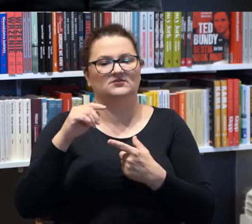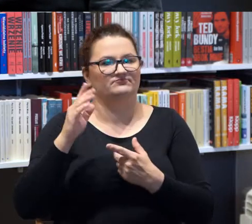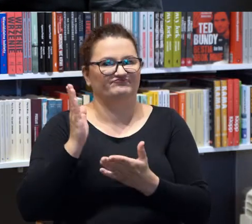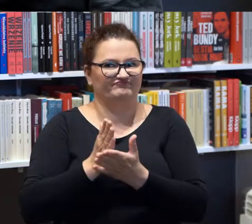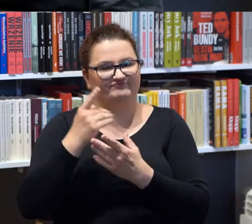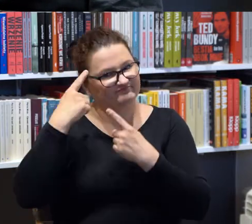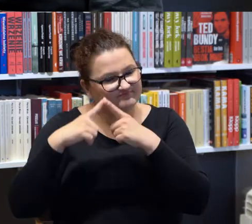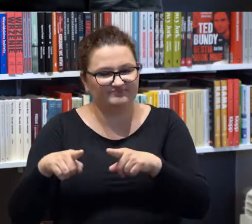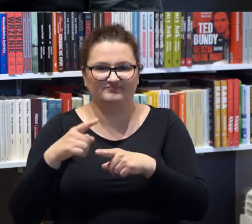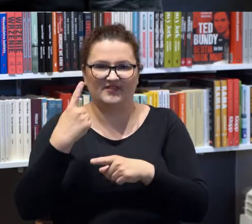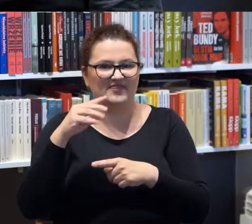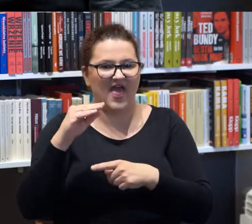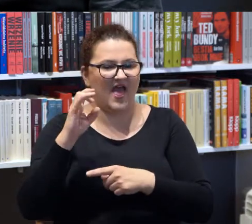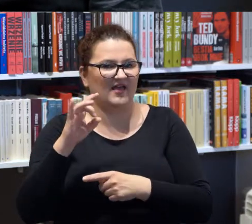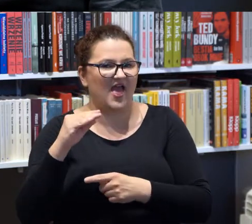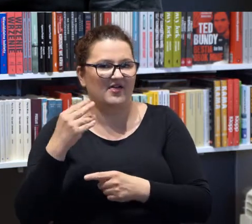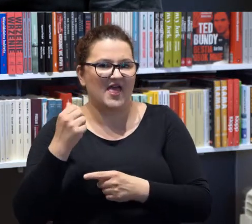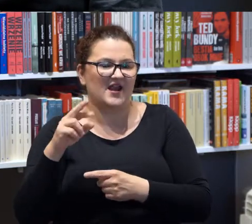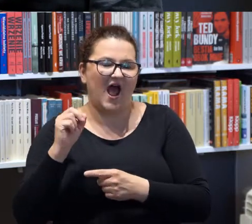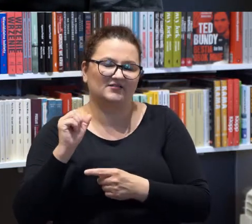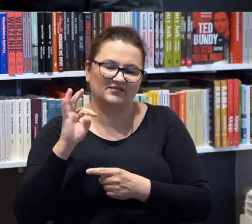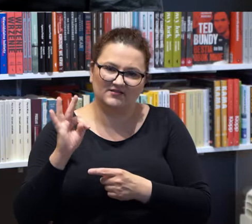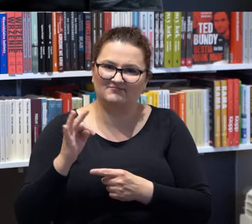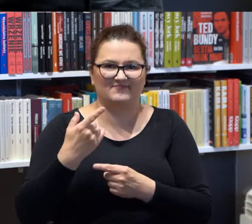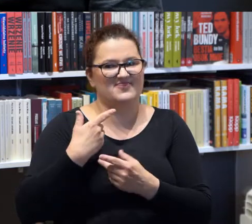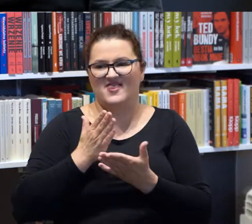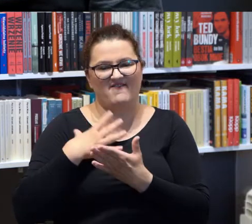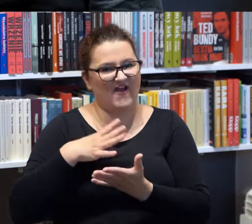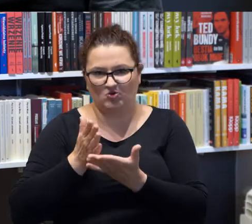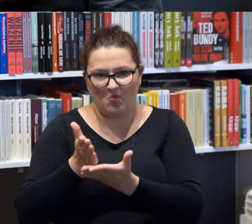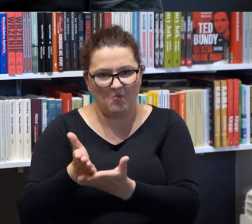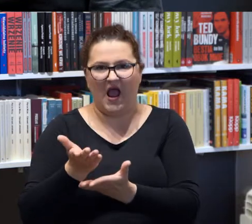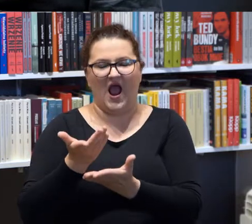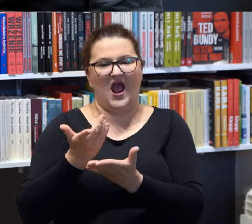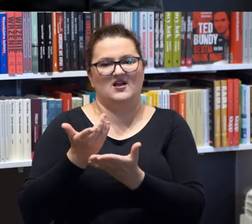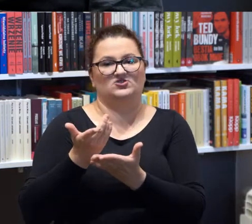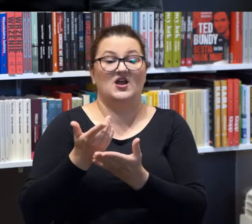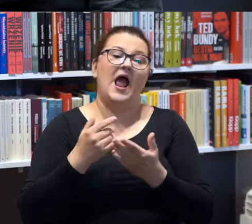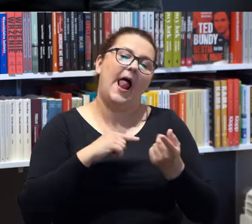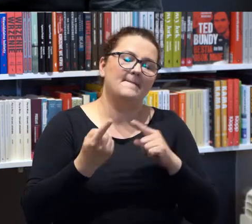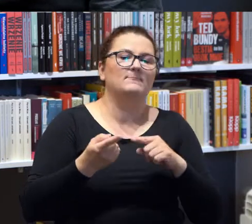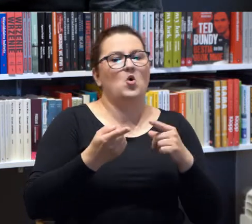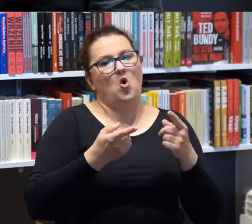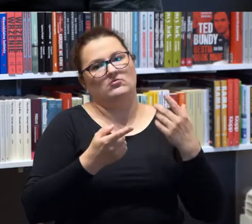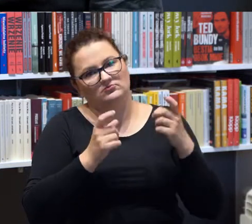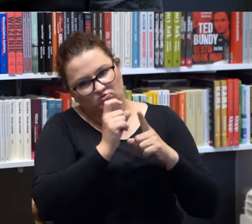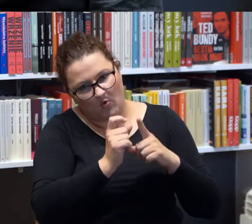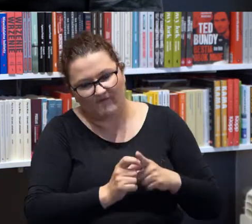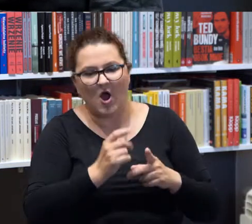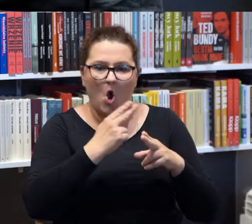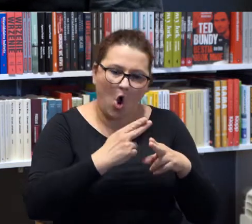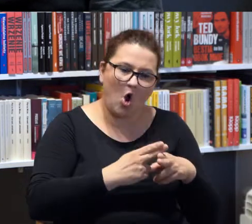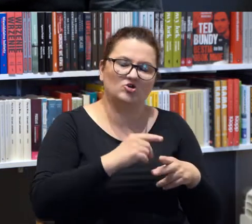komu być może nie warto pomagać, nie warto marnować tej swojej energii, versus człowiek chory, pokrzywdzony, jakieś tam. Te